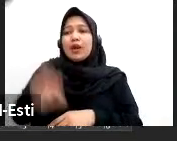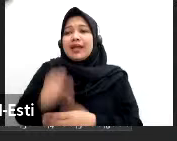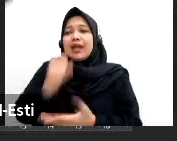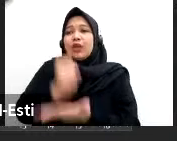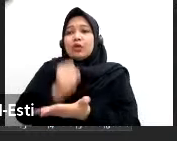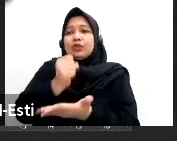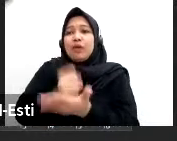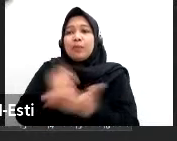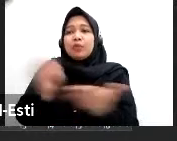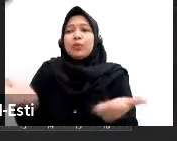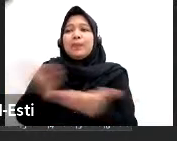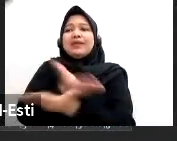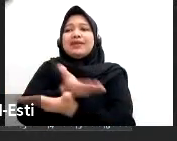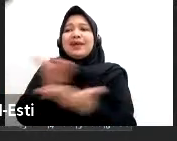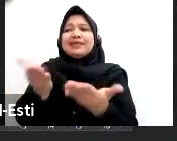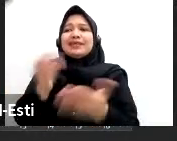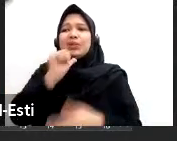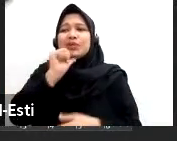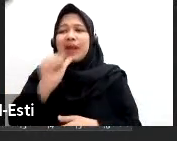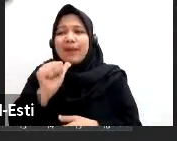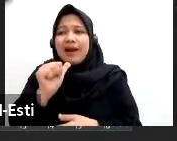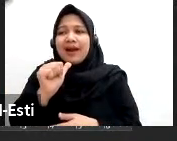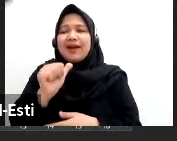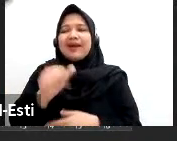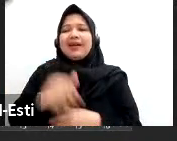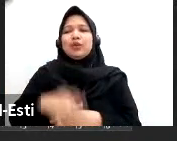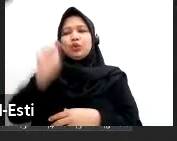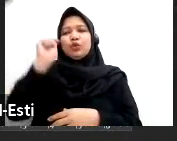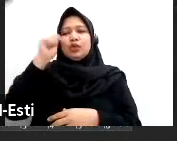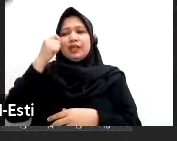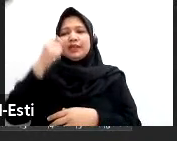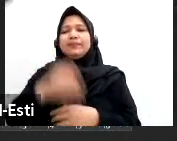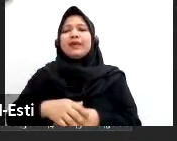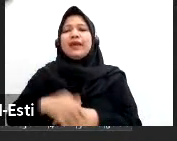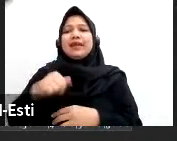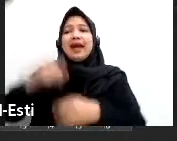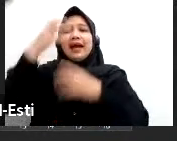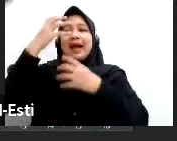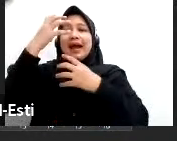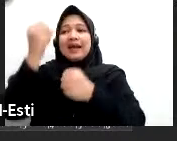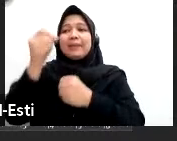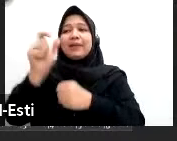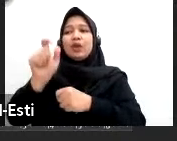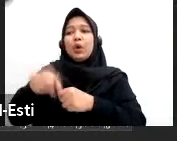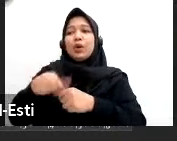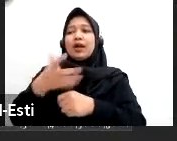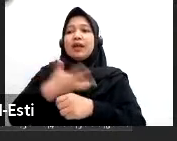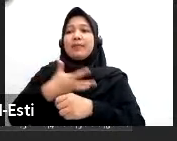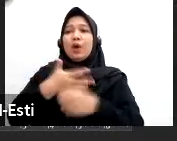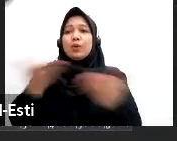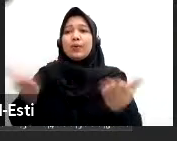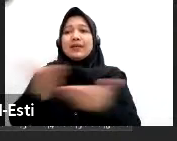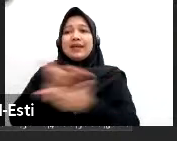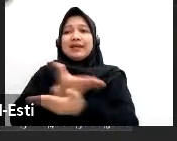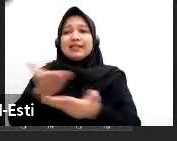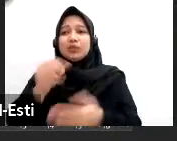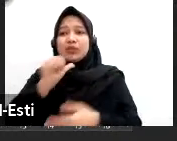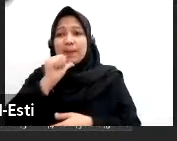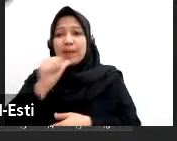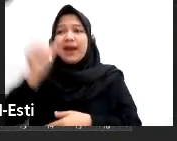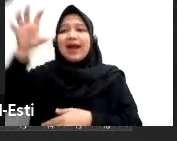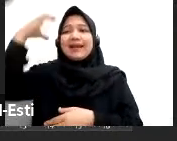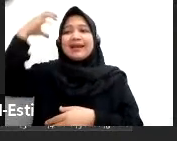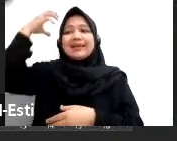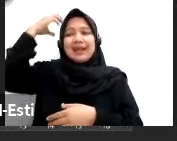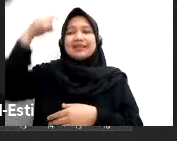mediasi di sana kita sih sebenarnya berharap bahwa yang akan melakukan me all operator di sana adalah dinas yang membidangi perdagangan